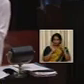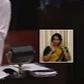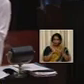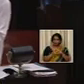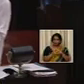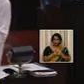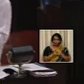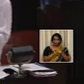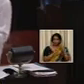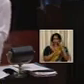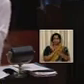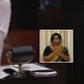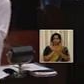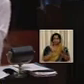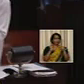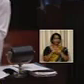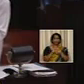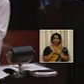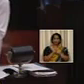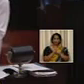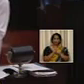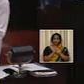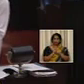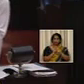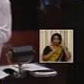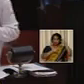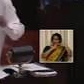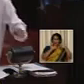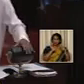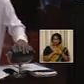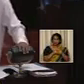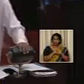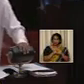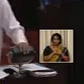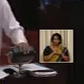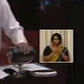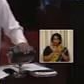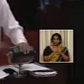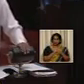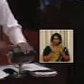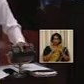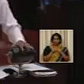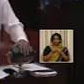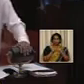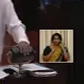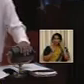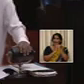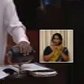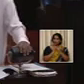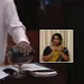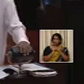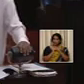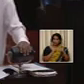67ක් වැඩිපුර අගයක් ගෙවලා තිබෙනවා මේකෙන් සිදුණු සම්පූර්ණ අමතර